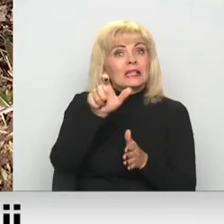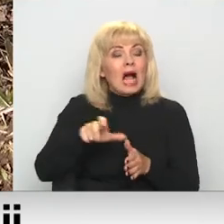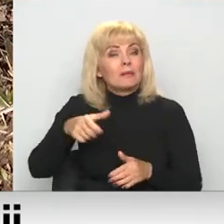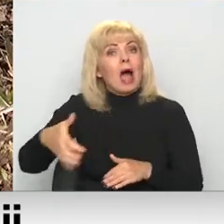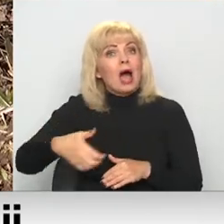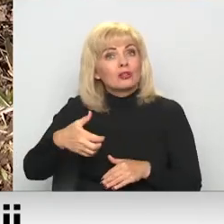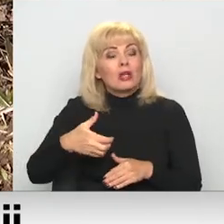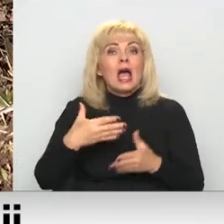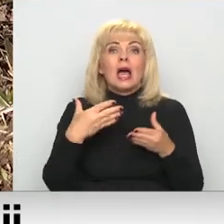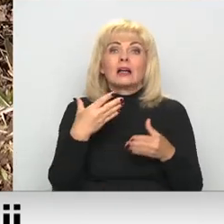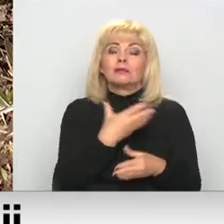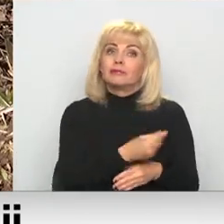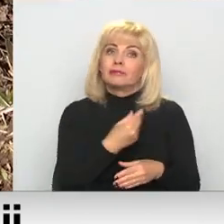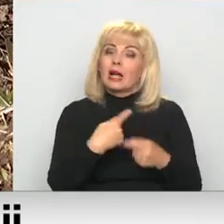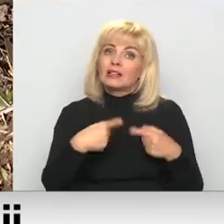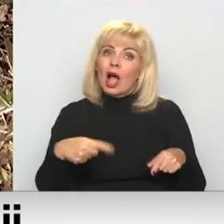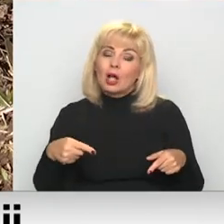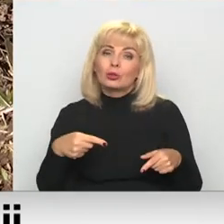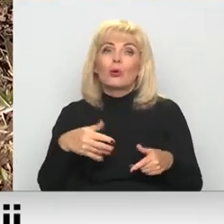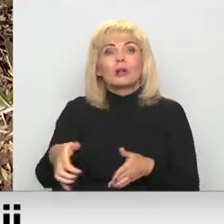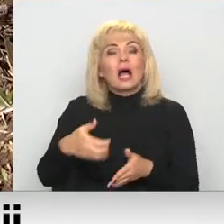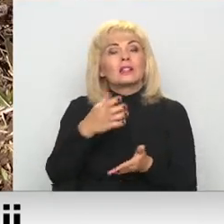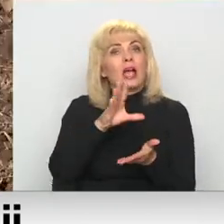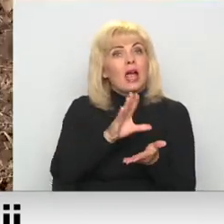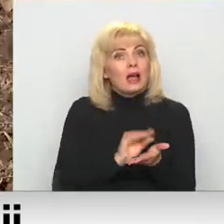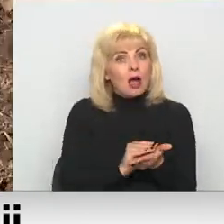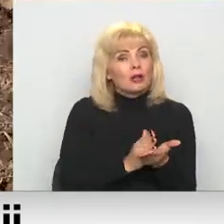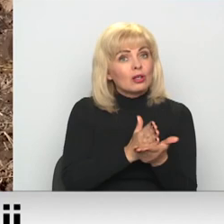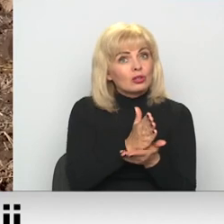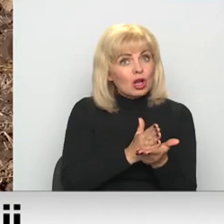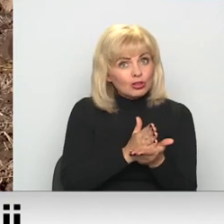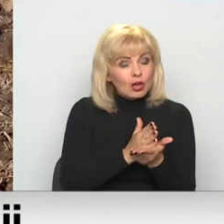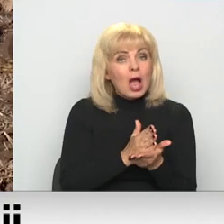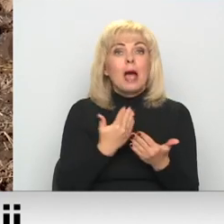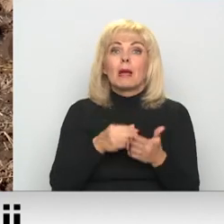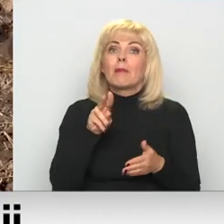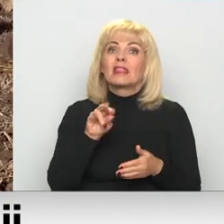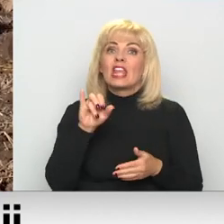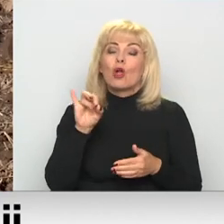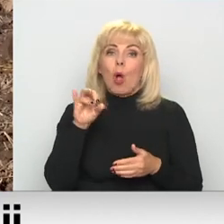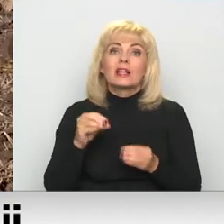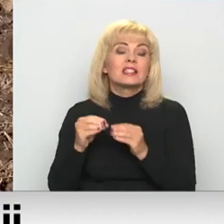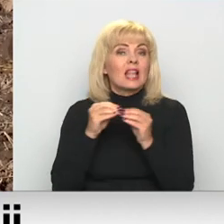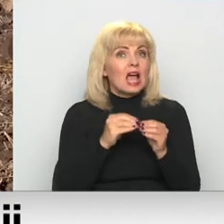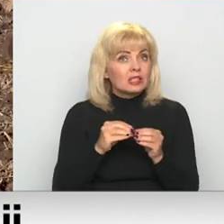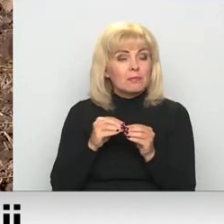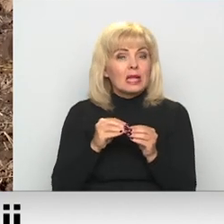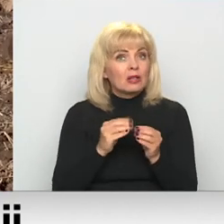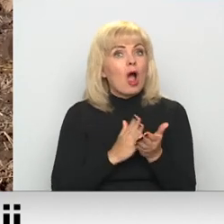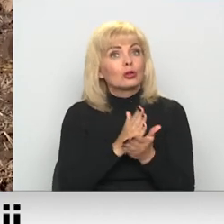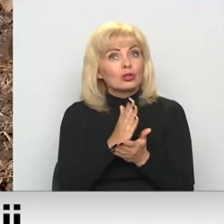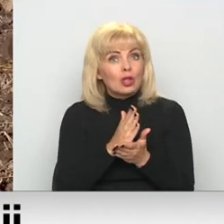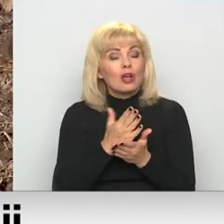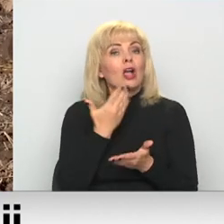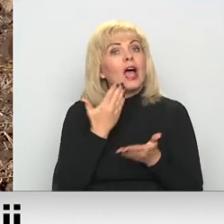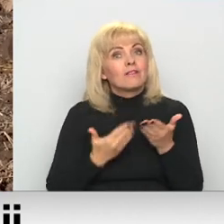ar dažādu gadu stāžu. Piemēram, Nikolais ar dārguma meklēšanu aizraujas jau 10 gadus un cer, ka kādreiz tomēr atradīs savu